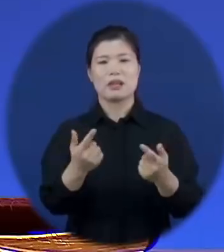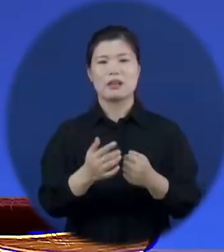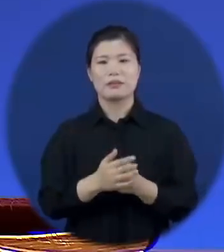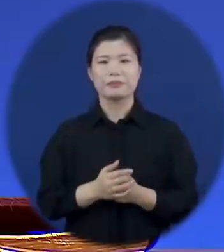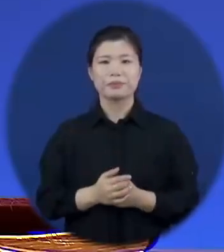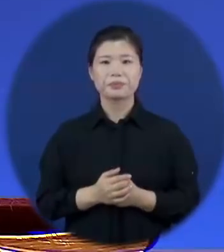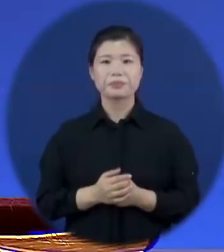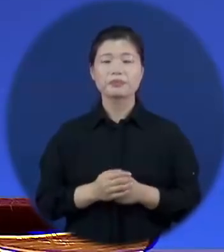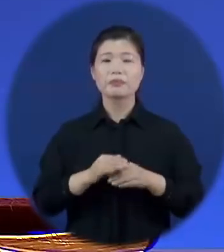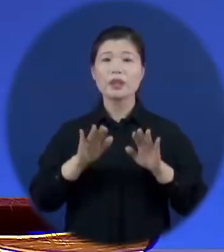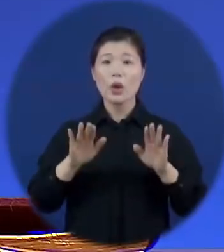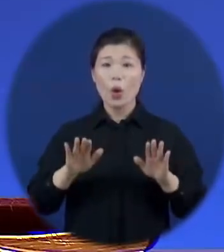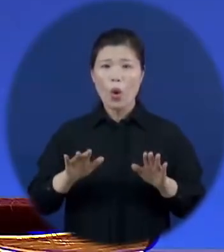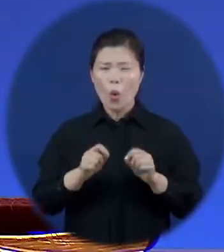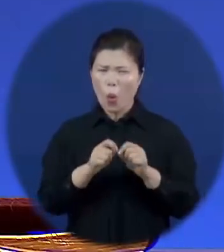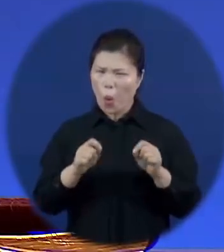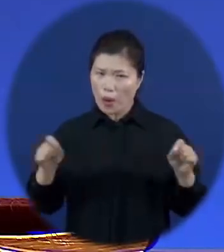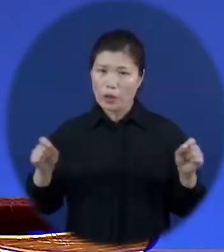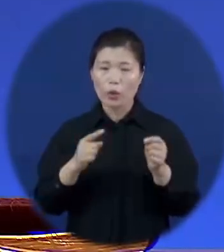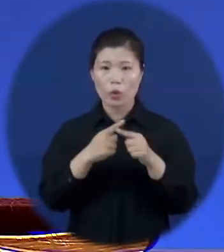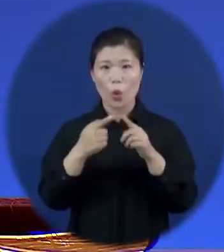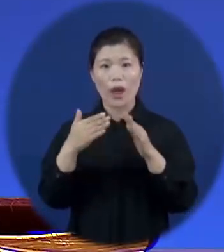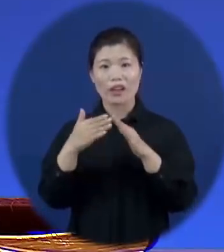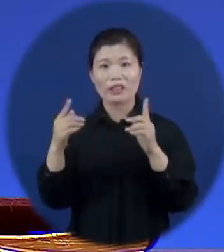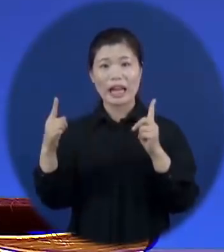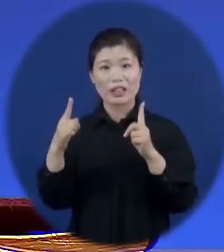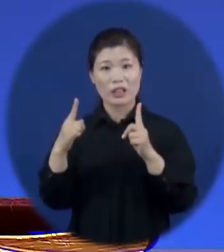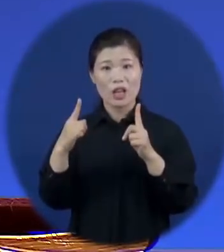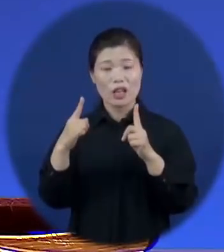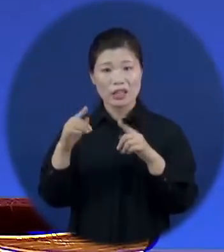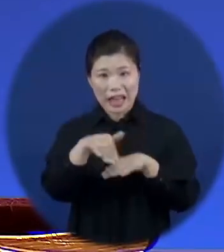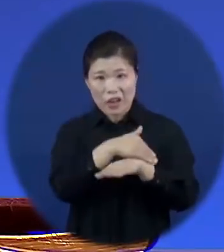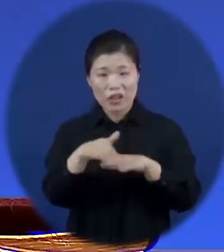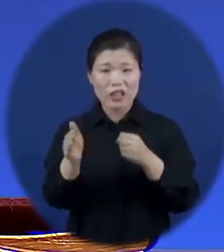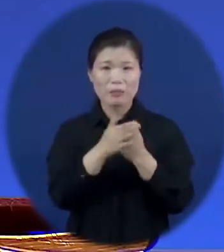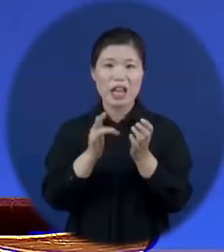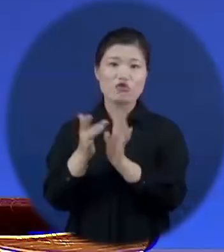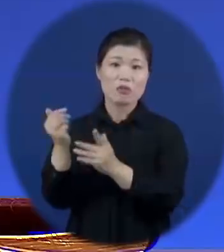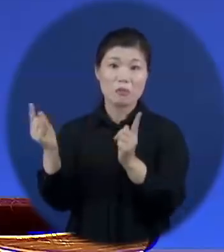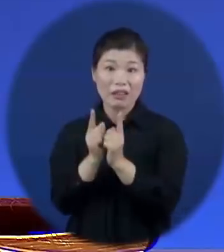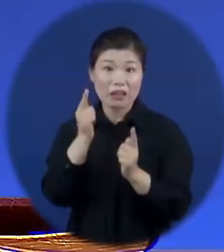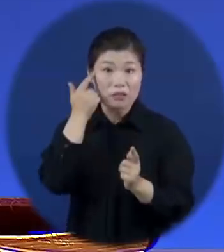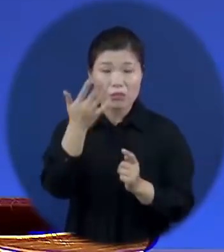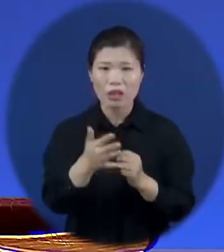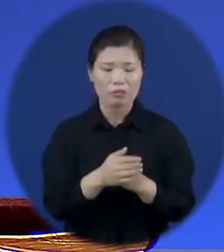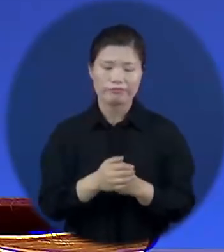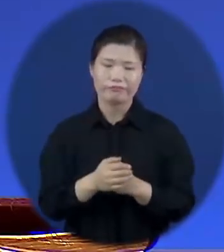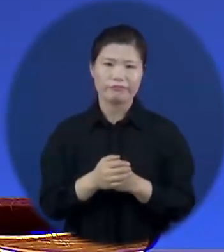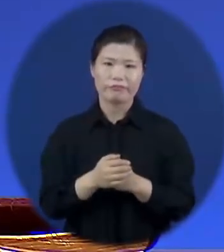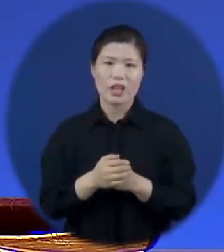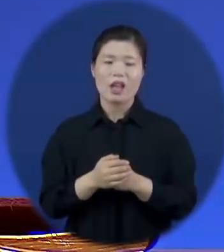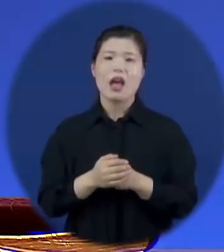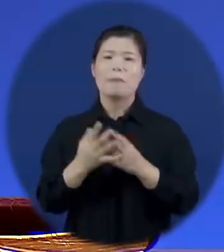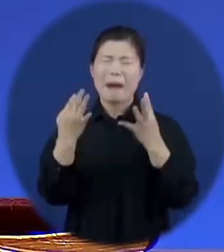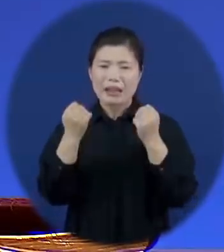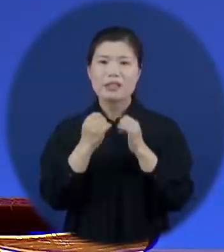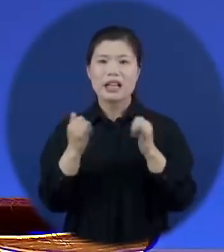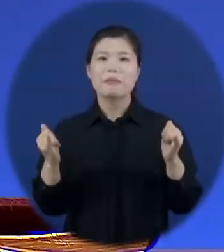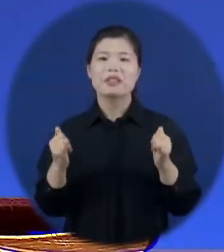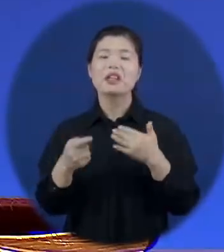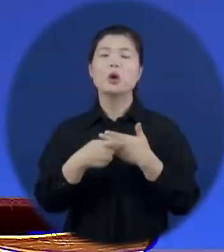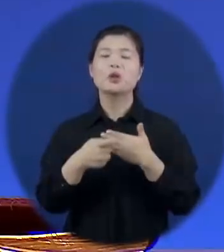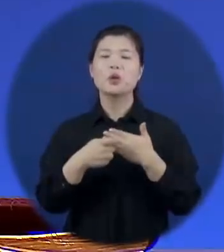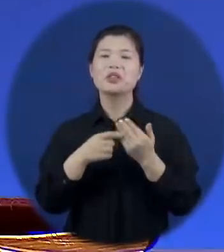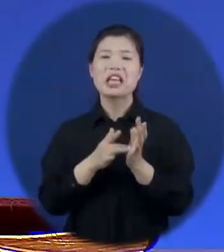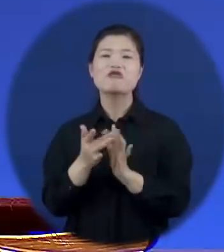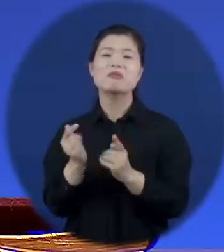있습니다. 오래 교회를 다녔다고 해서 예수님을 만난 것이 아님은 자명합니다. 수많은 사람들이 겉으로는 예수님을